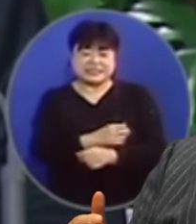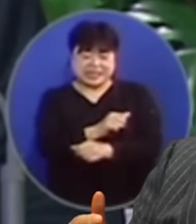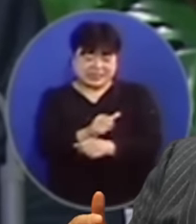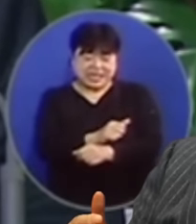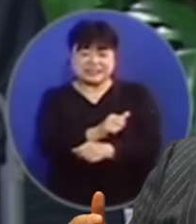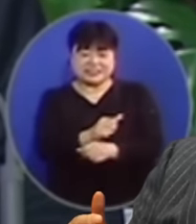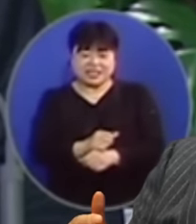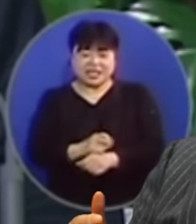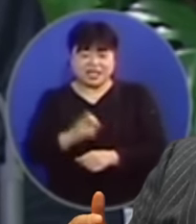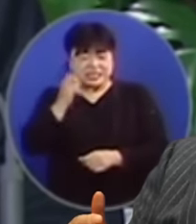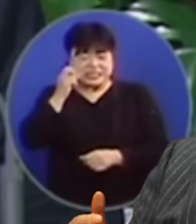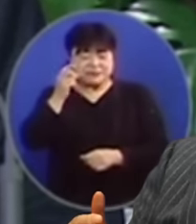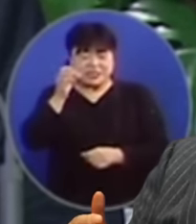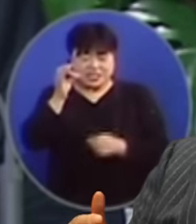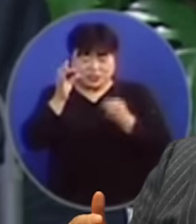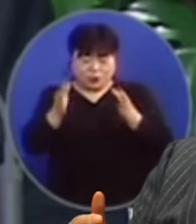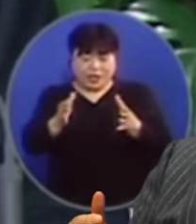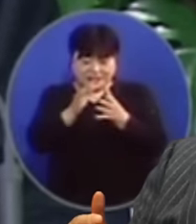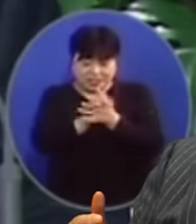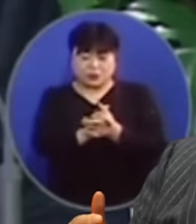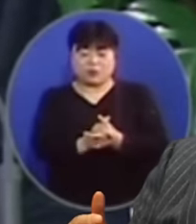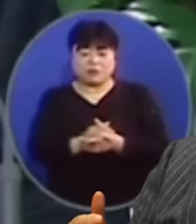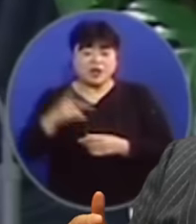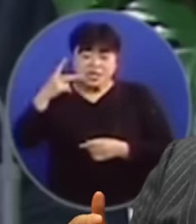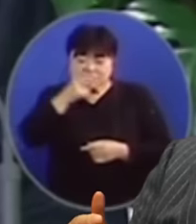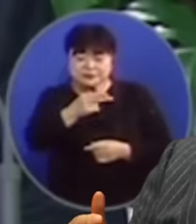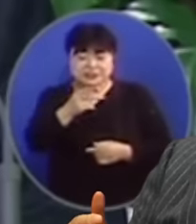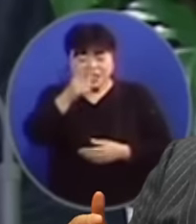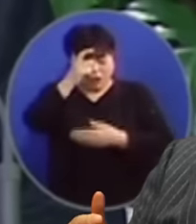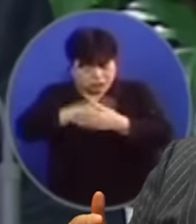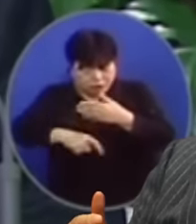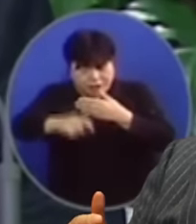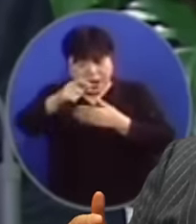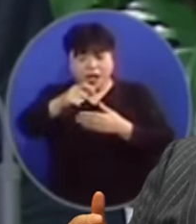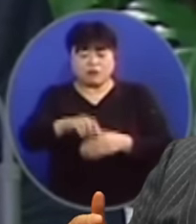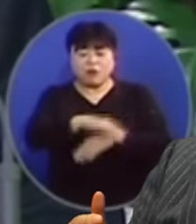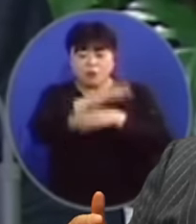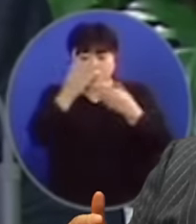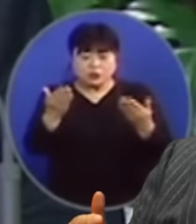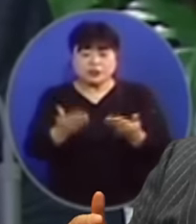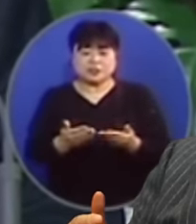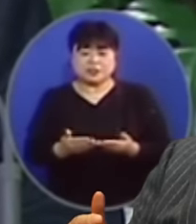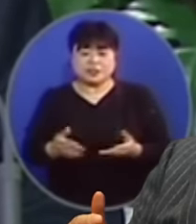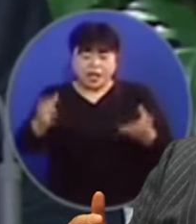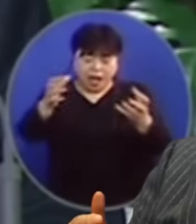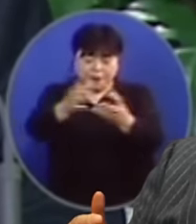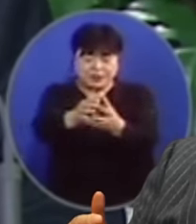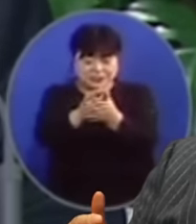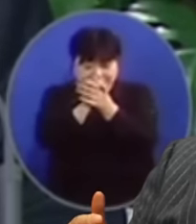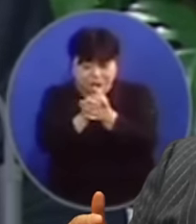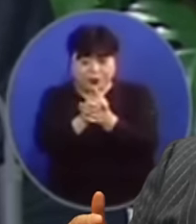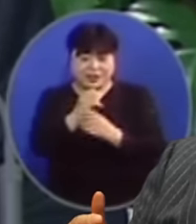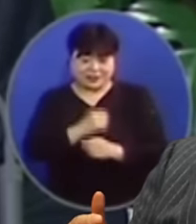20하루 또한 계속해서 기도해도 좋고 금식하고 철회하고 모든 일을 다 동원해 줬습니다.